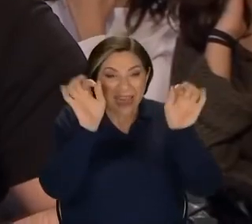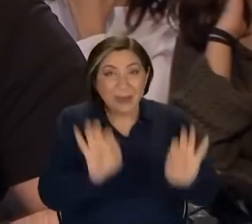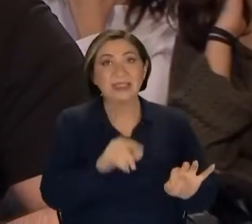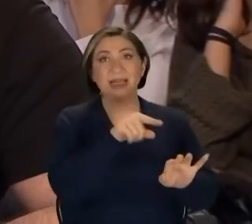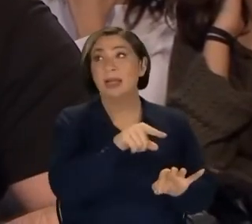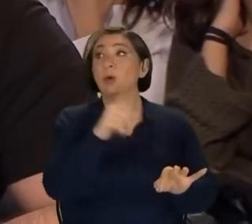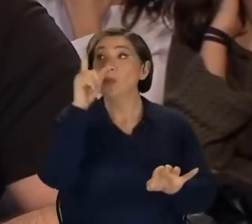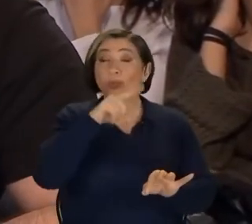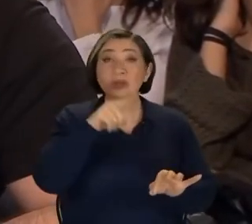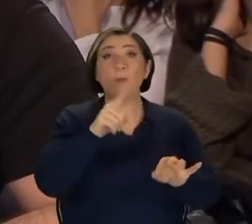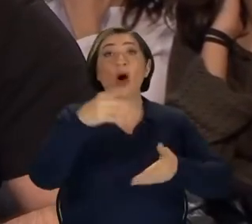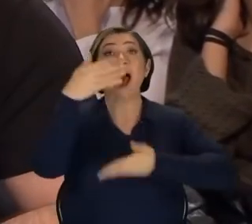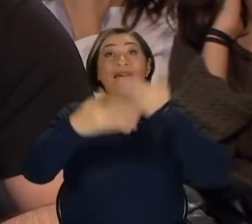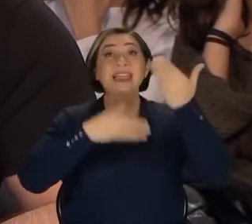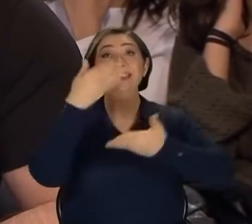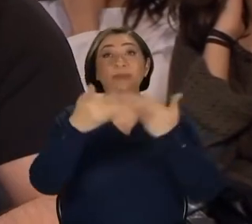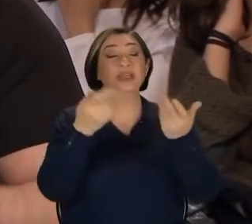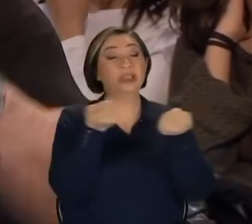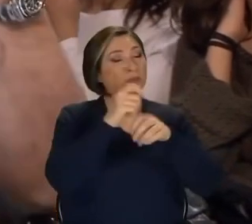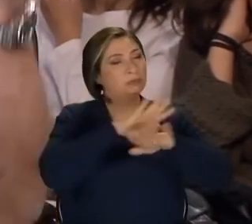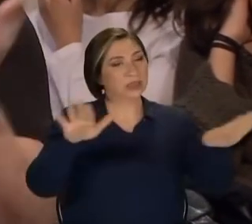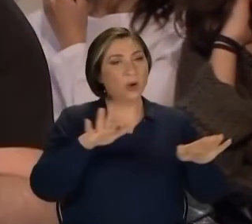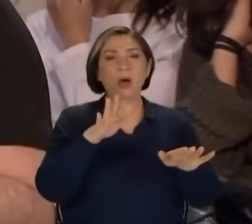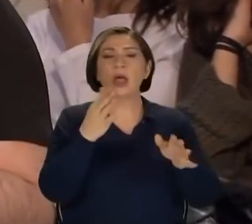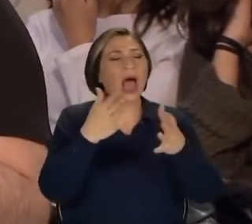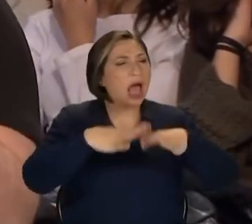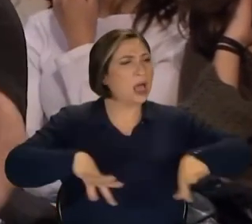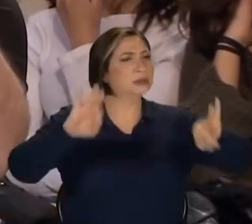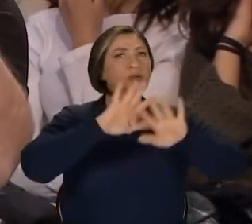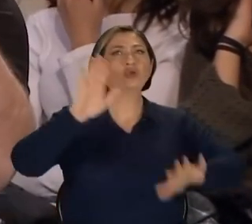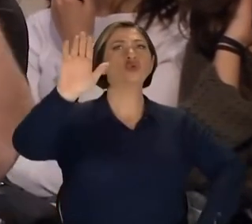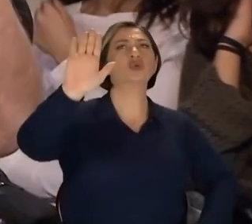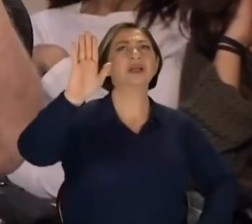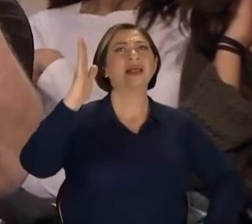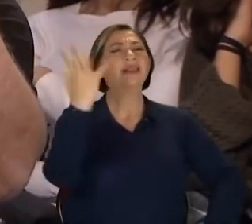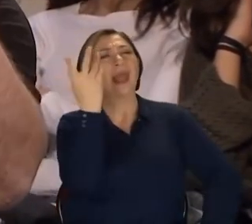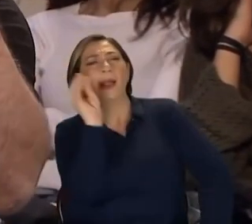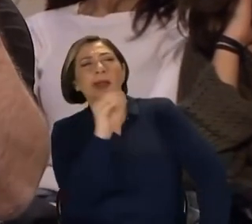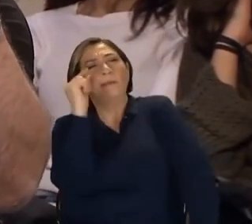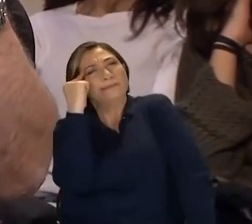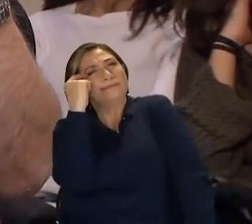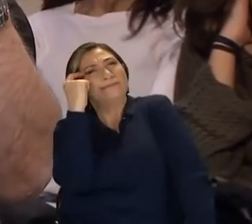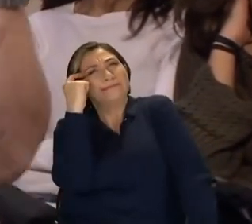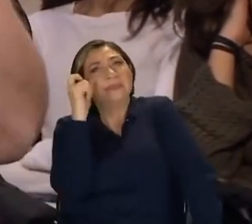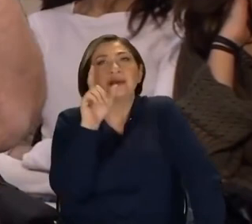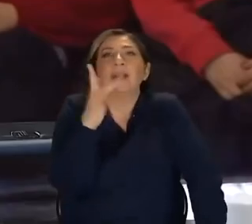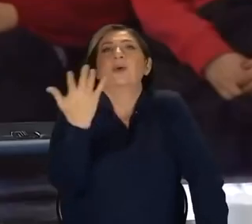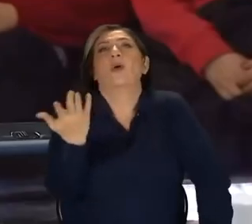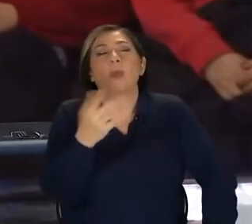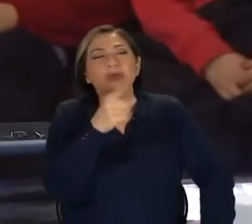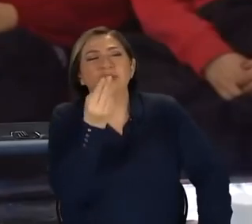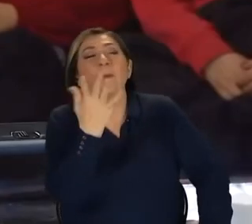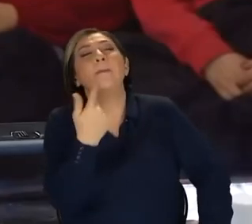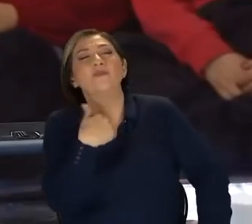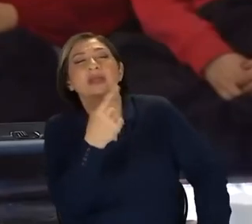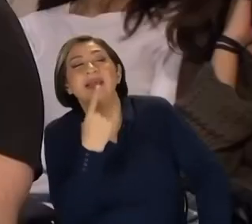öyle. Dolayısıyla bu tarif iş bittikten, ortaya çıktıktan sonra dur lan ne ekleyeyim ben buna? Bu böyle çıktı